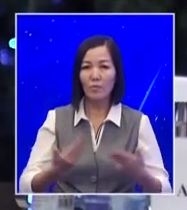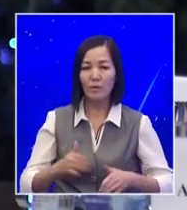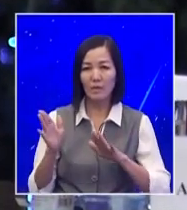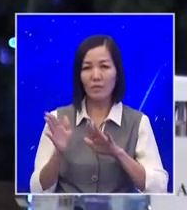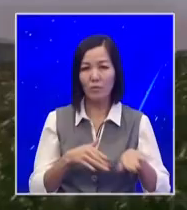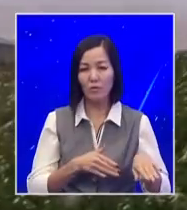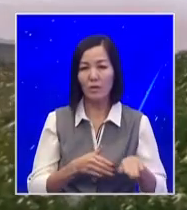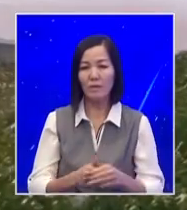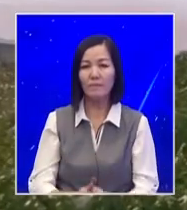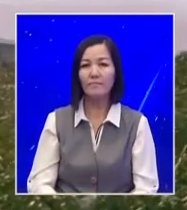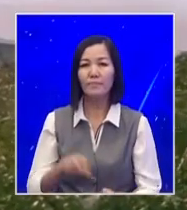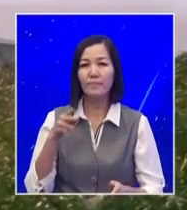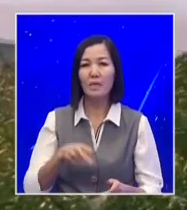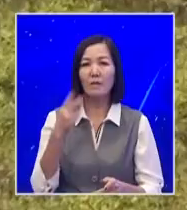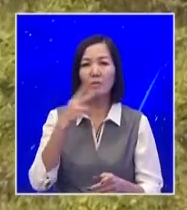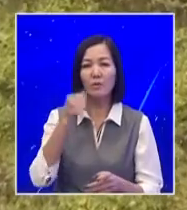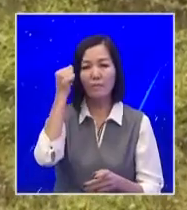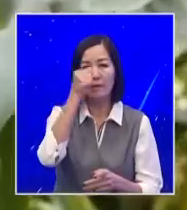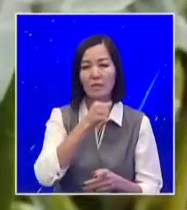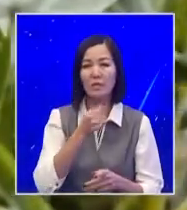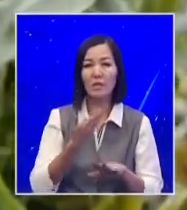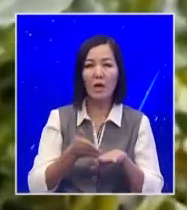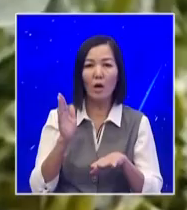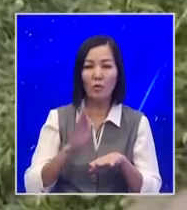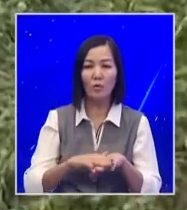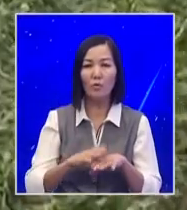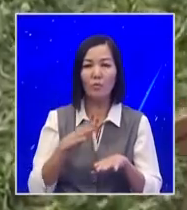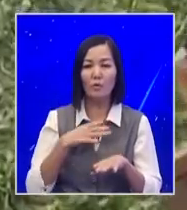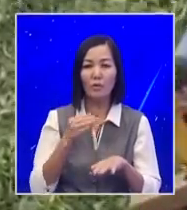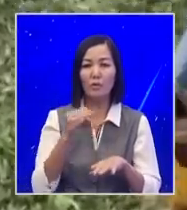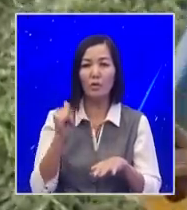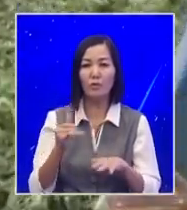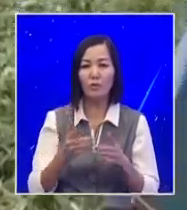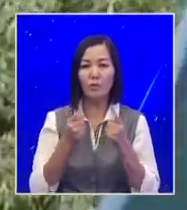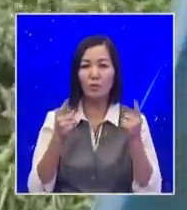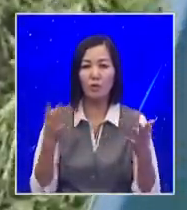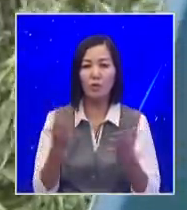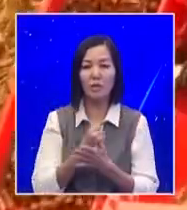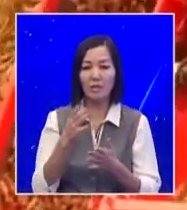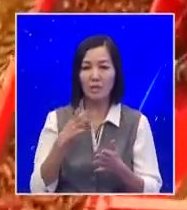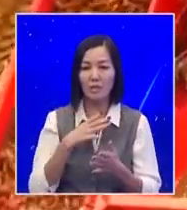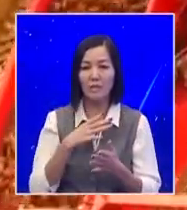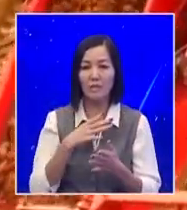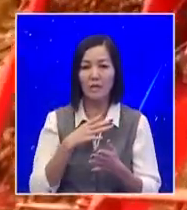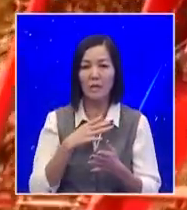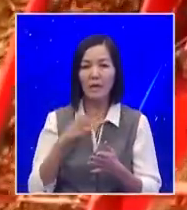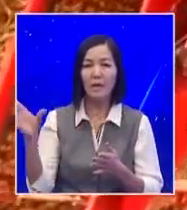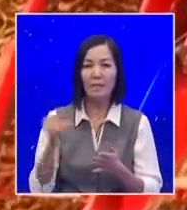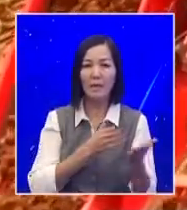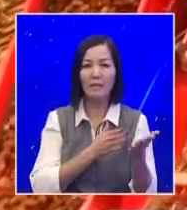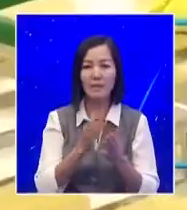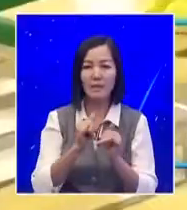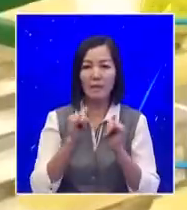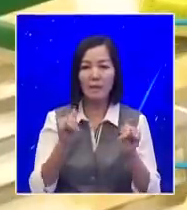інілеріміз. 2020 жыл қаншалықты ауыр болғанымен жетісулықтар зор жетістікке қол жеткізді. Қай саланы алсақ